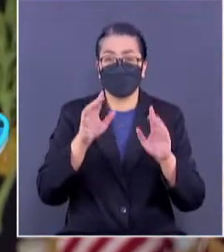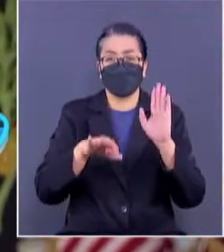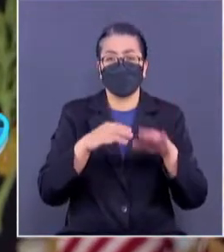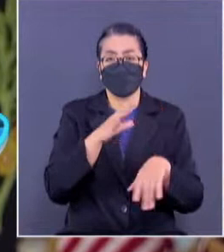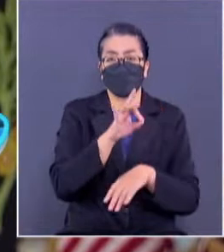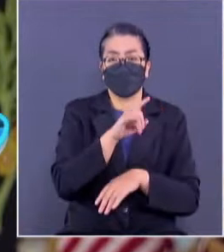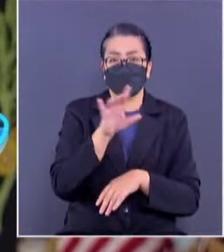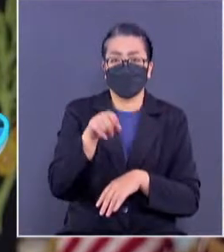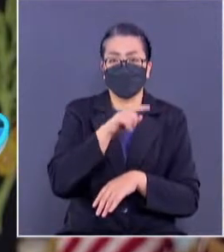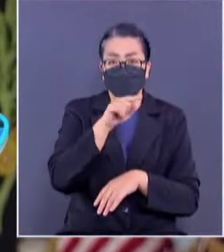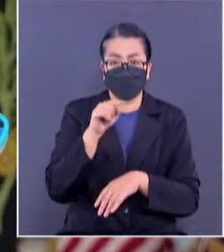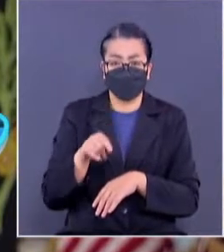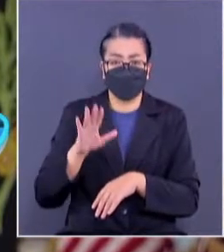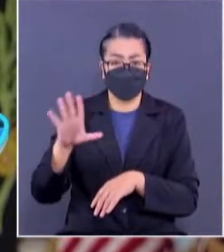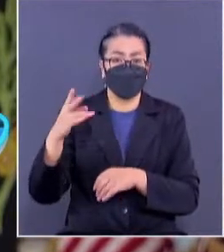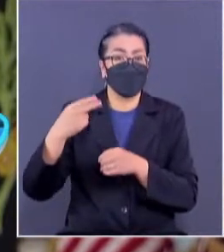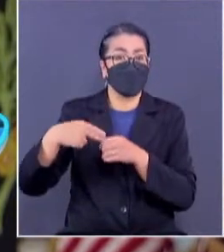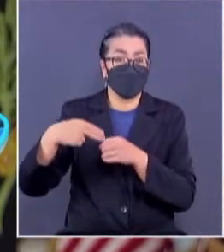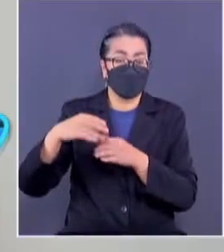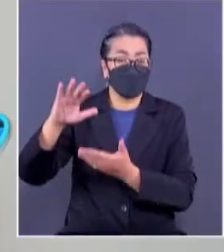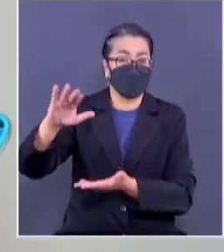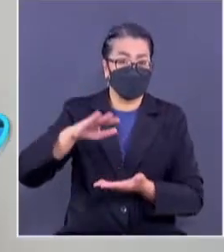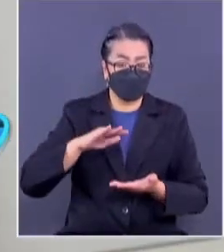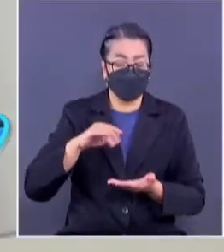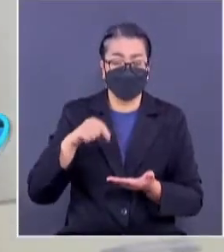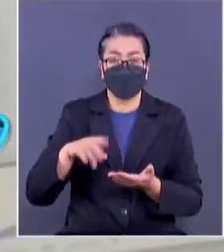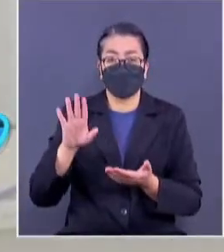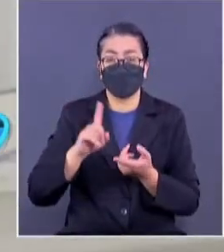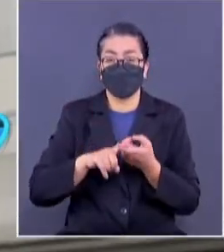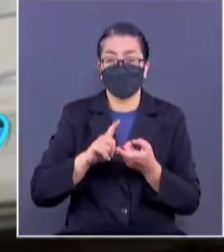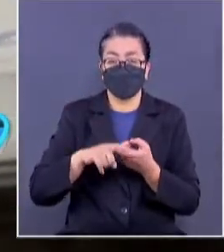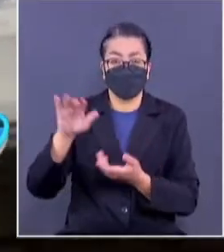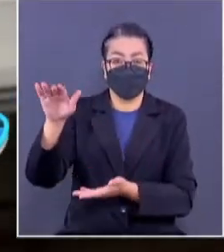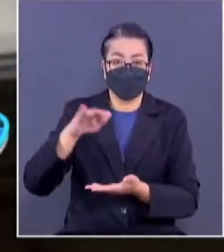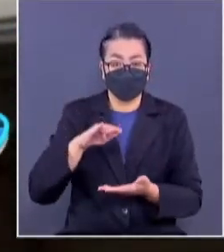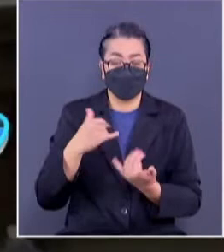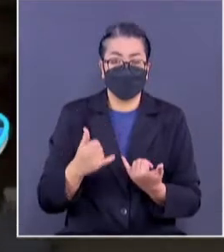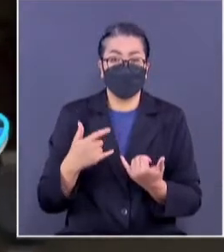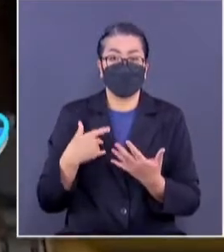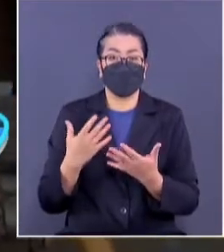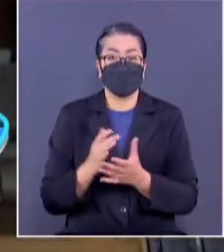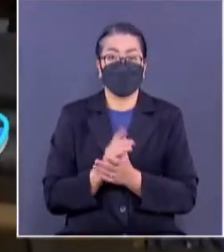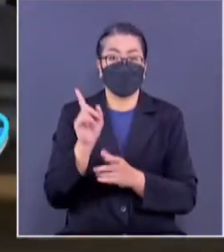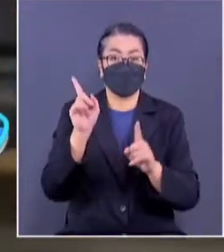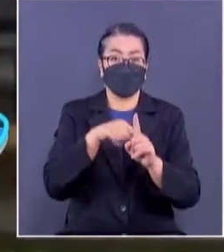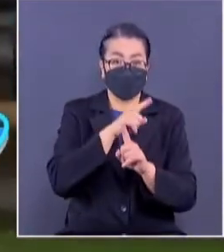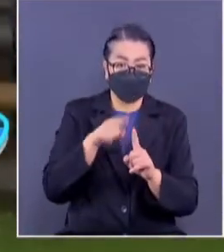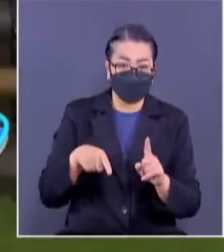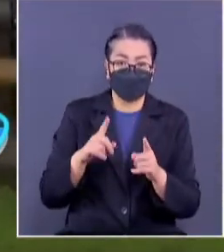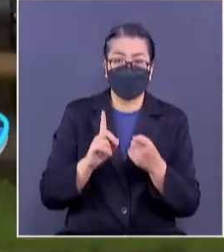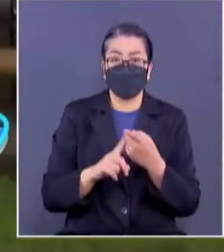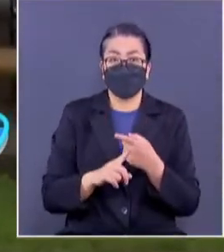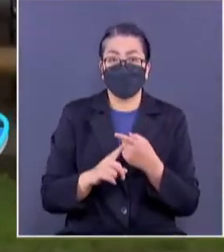เป็นประมาณ 18เปอร์เซ็นต์ของปริมาณเชื้อเพลิงเหลวที่สารัชนำเข้ามาจากเกษตรด้วยนะครับด้านสหราชอาณาจักรเอง